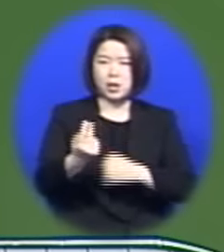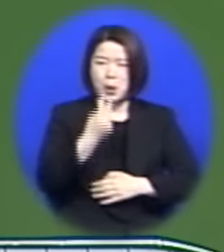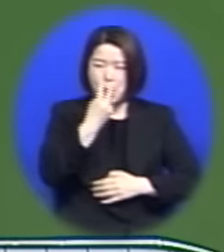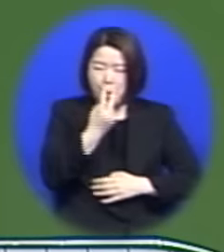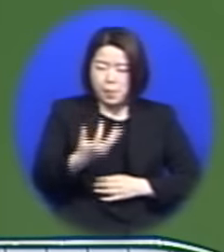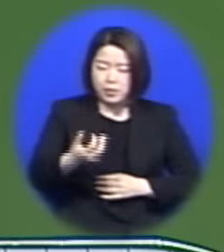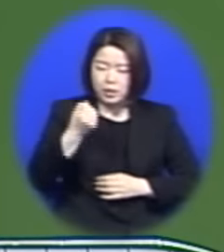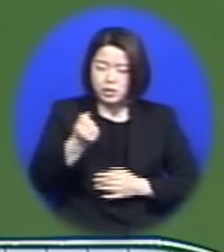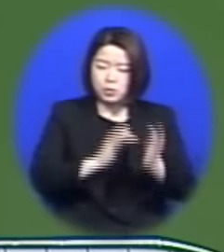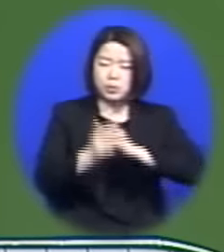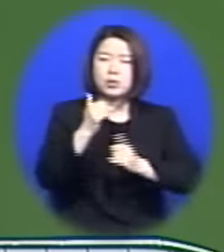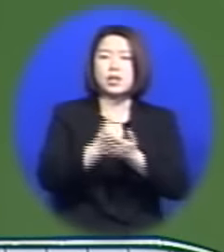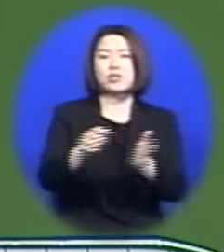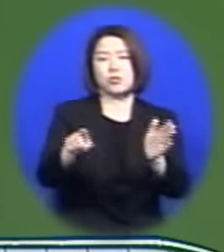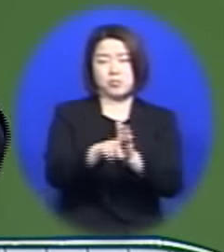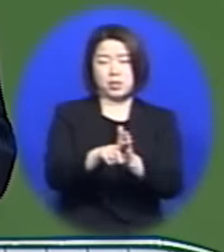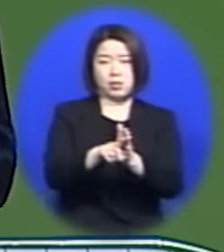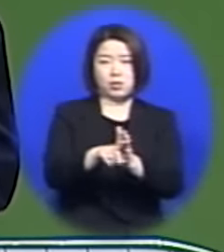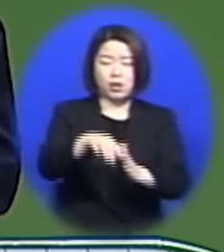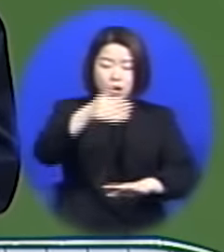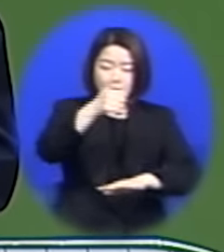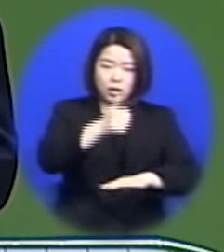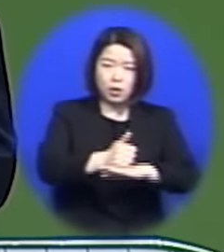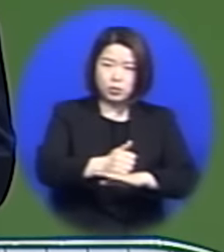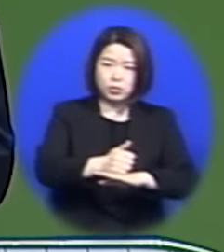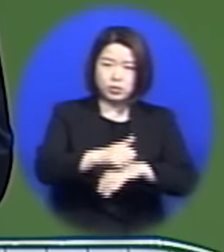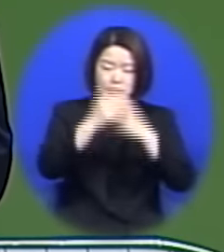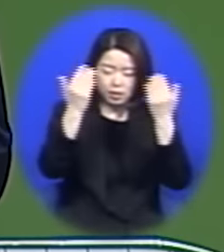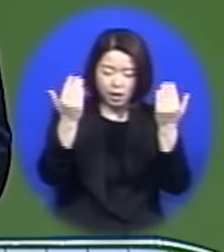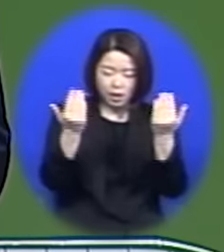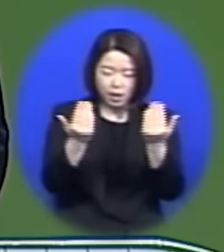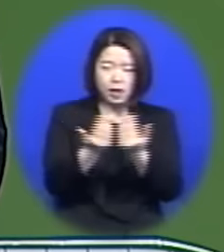그렇게 예수를 믿으시고 결국은 다 살아나셨어요